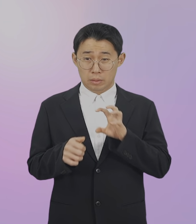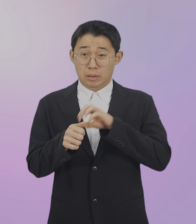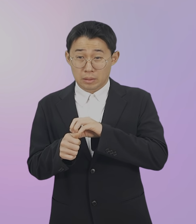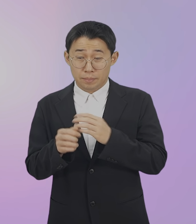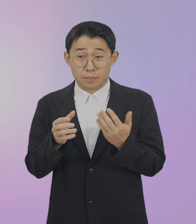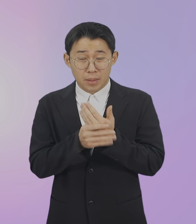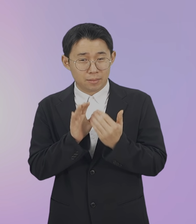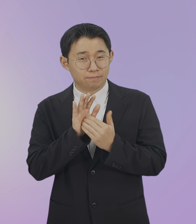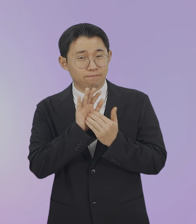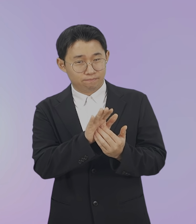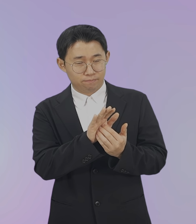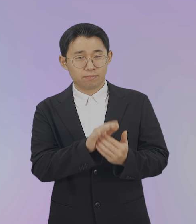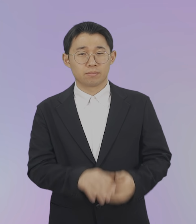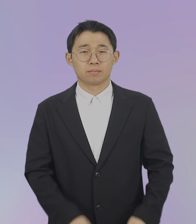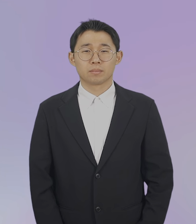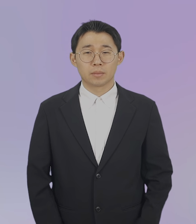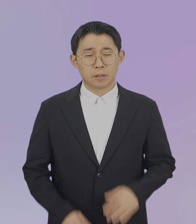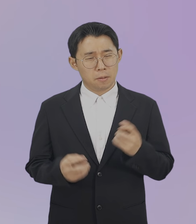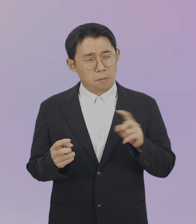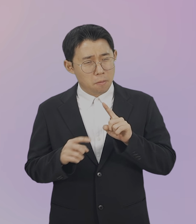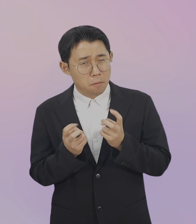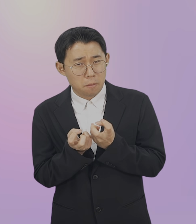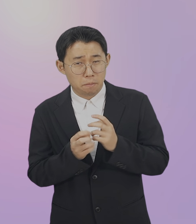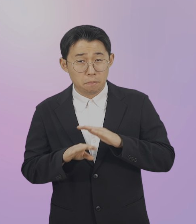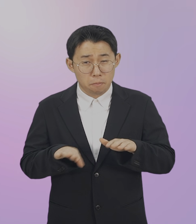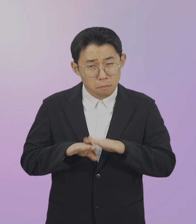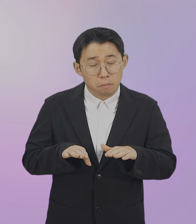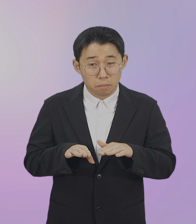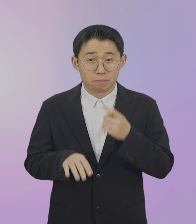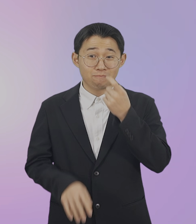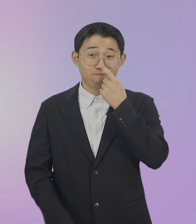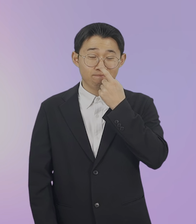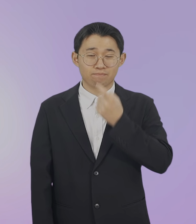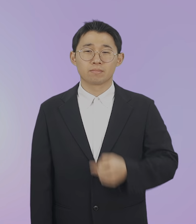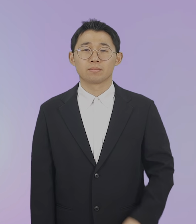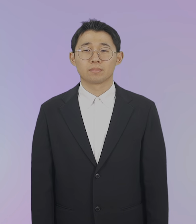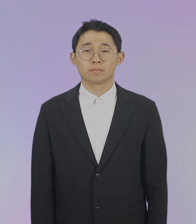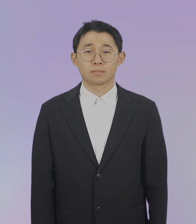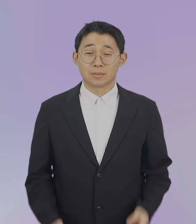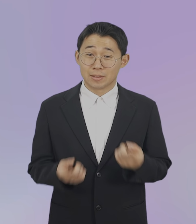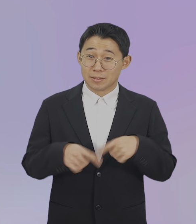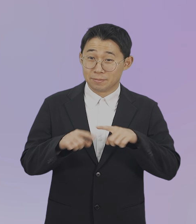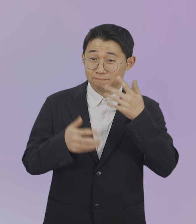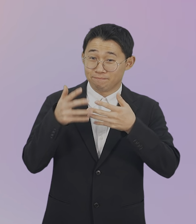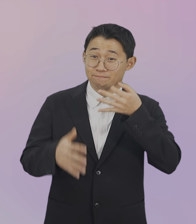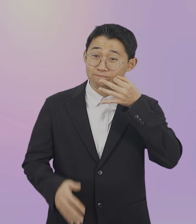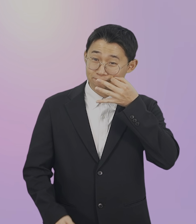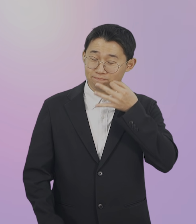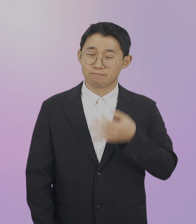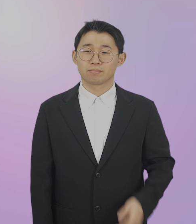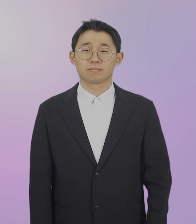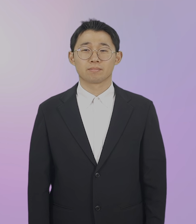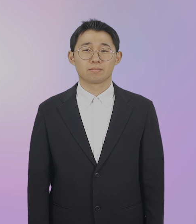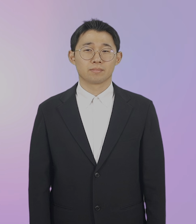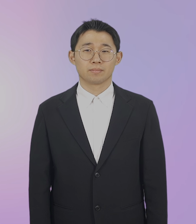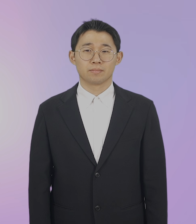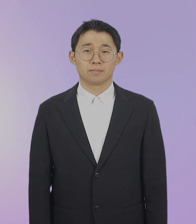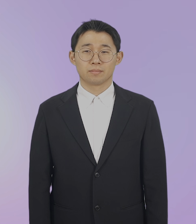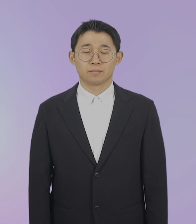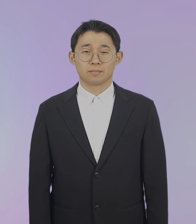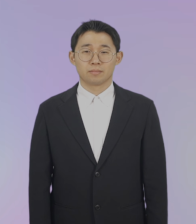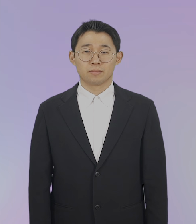그래서 오늘은 동물 물림 사고를 예방하고 대처하는 방법에 대해 알아보려 해요. 그럼 함께 영상을